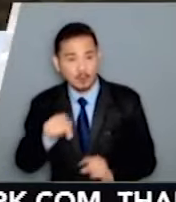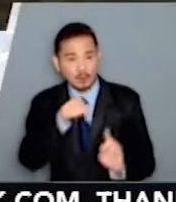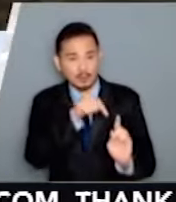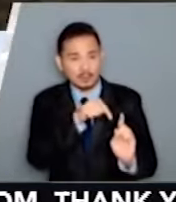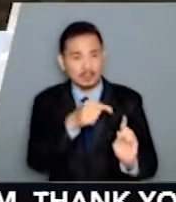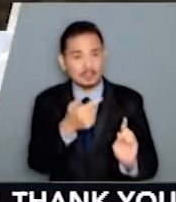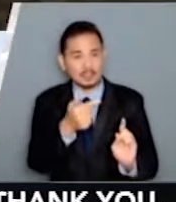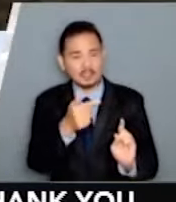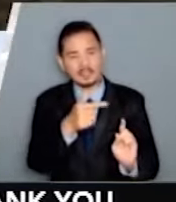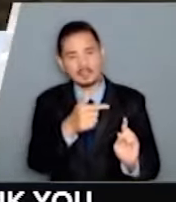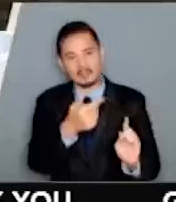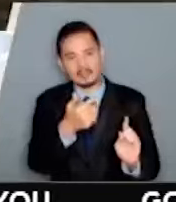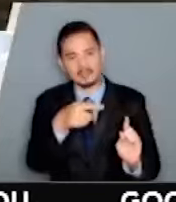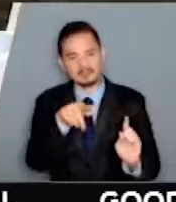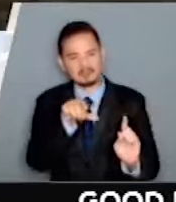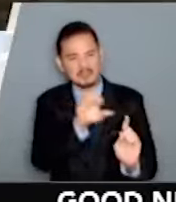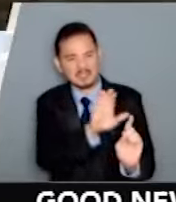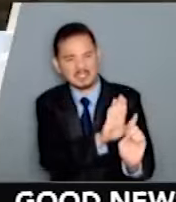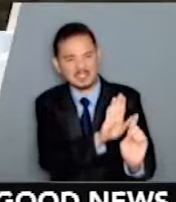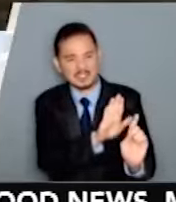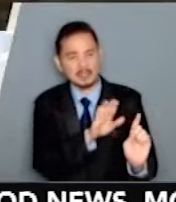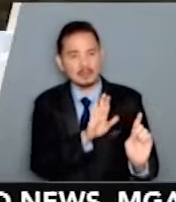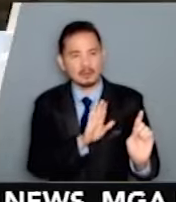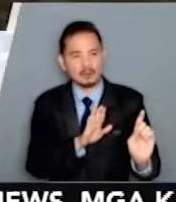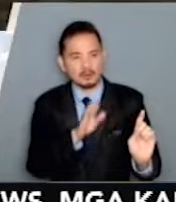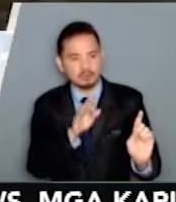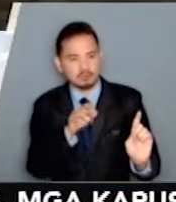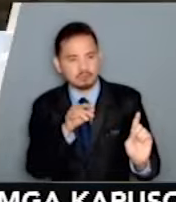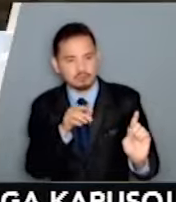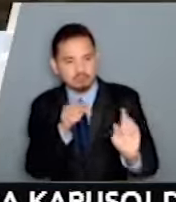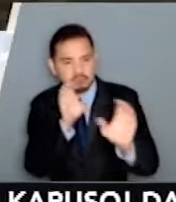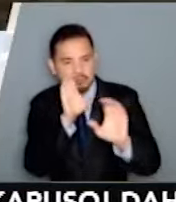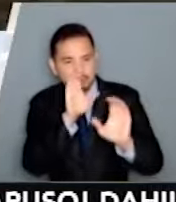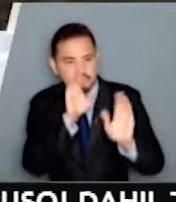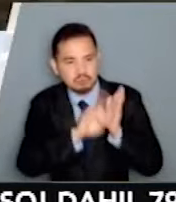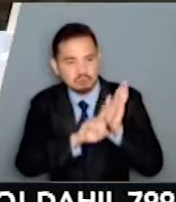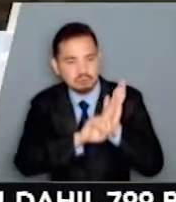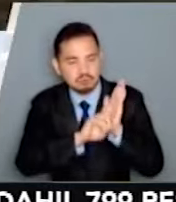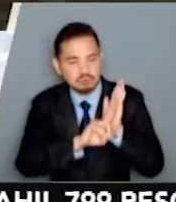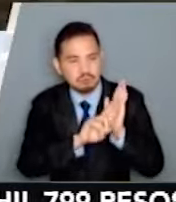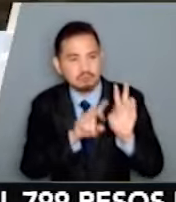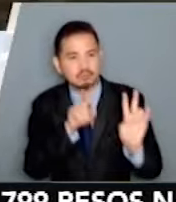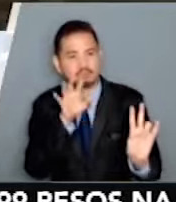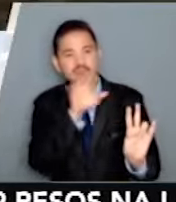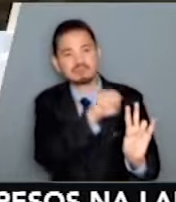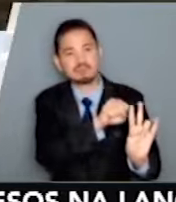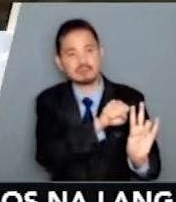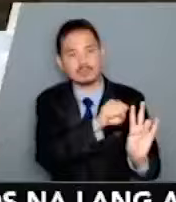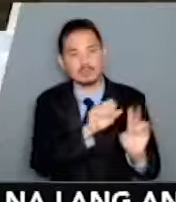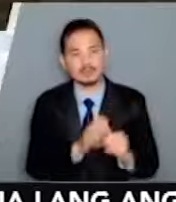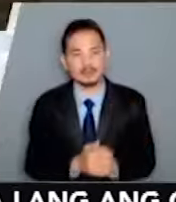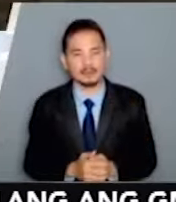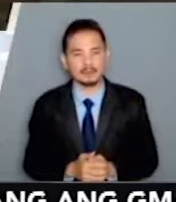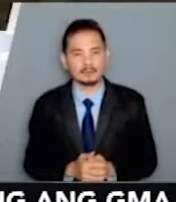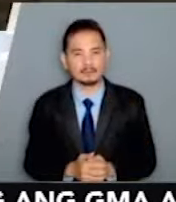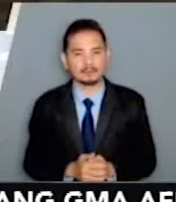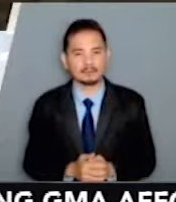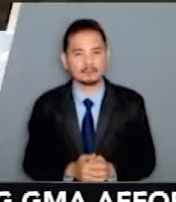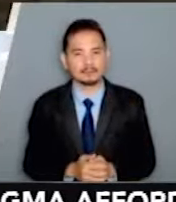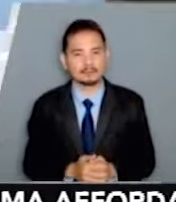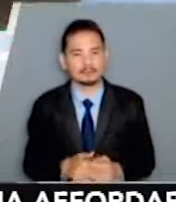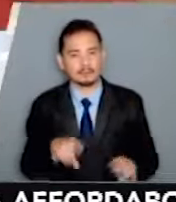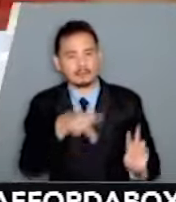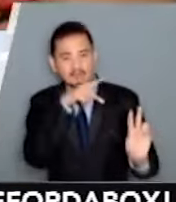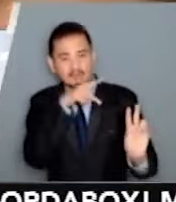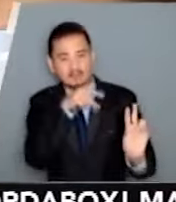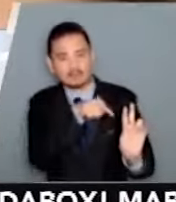mahuhuli. At yun nga, halos magkasabay na dumating itong mga suspect lula ng dalawang